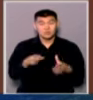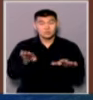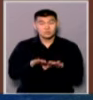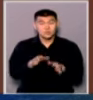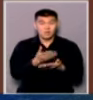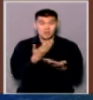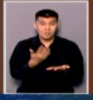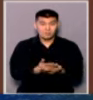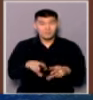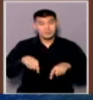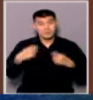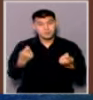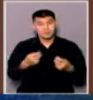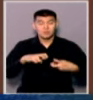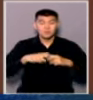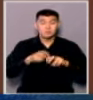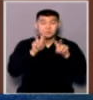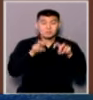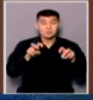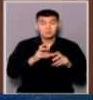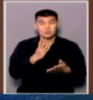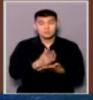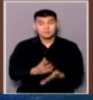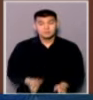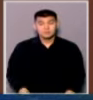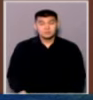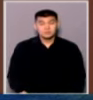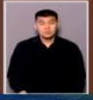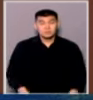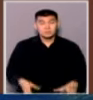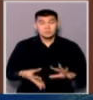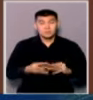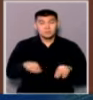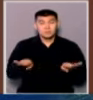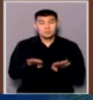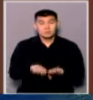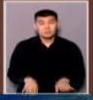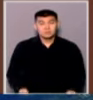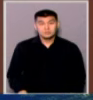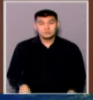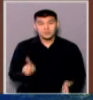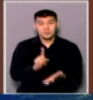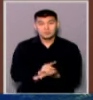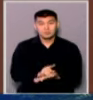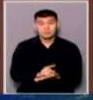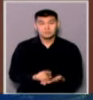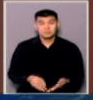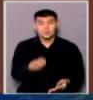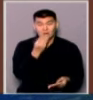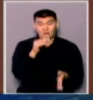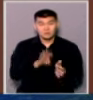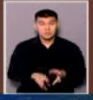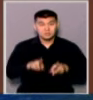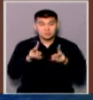сақтамай отырсыздар ма, сол мәселені қарайды. Яғни айналып келгенде бәріміздің міндетіміз тамақ